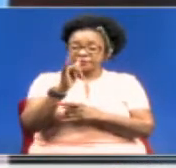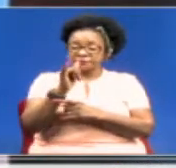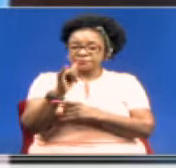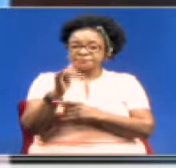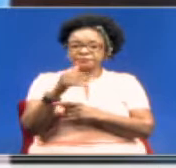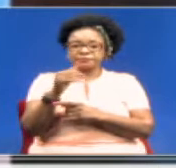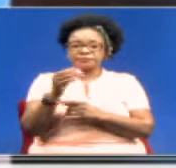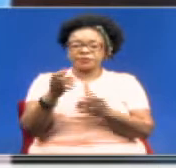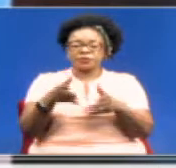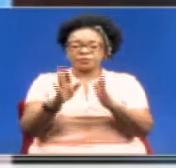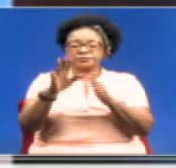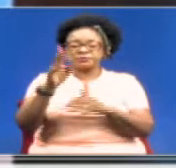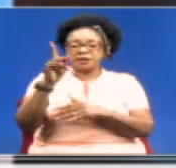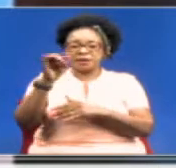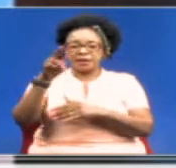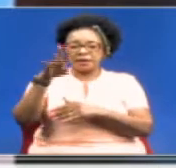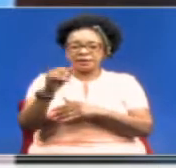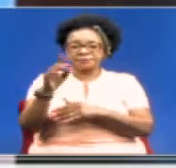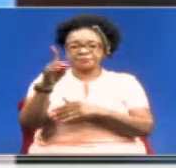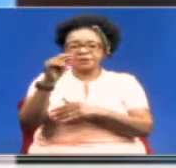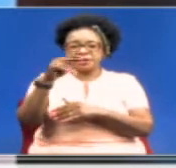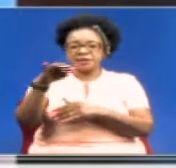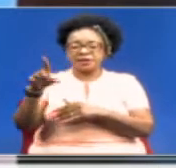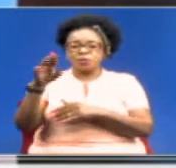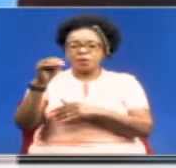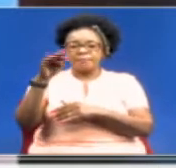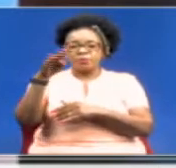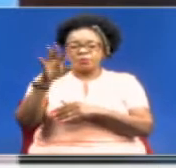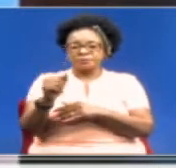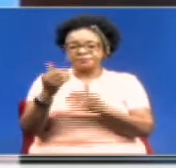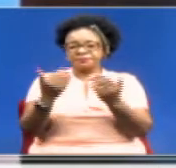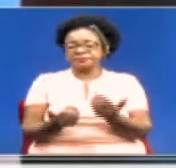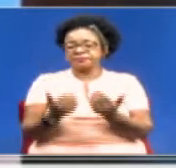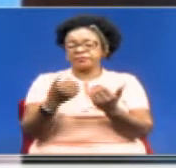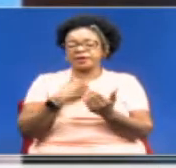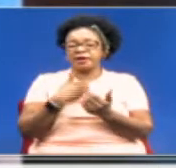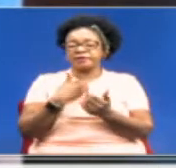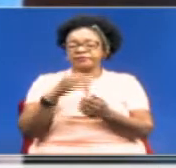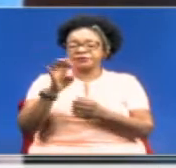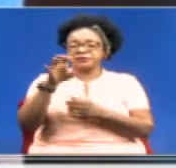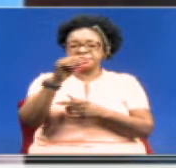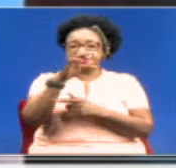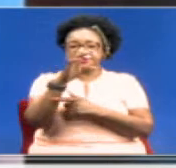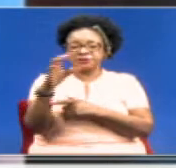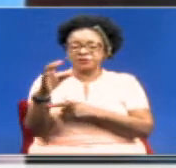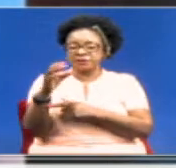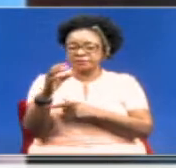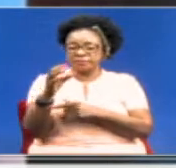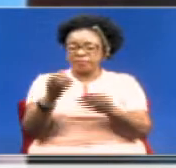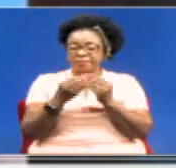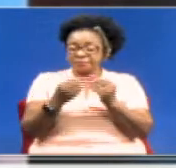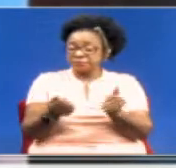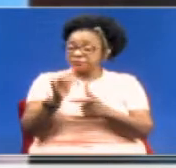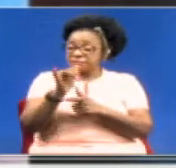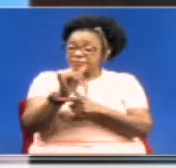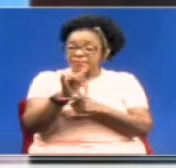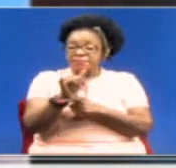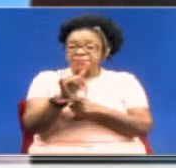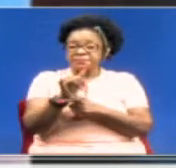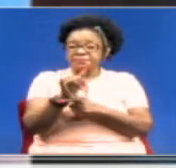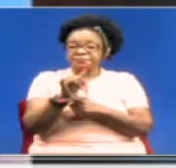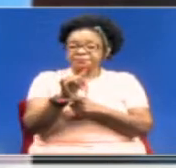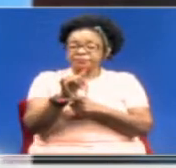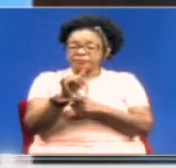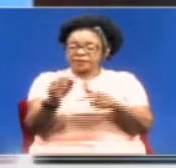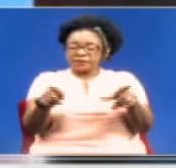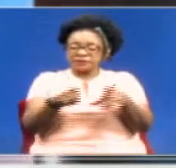za mashinani KERRA Daniel Munyoki Wambua anashutumu tume ya maadili na kupambana na ufisadi nchini EACC kwa